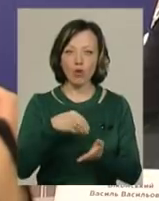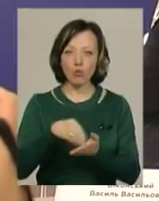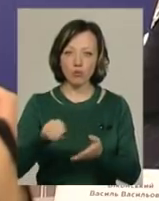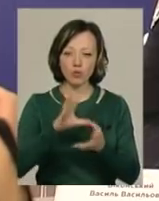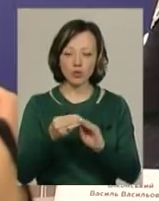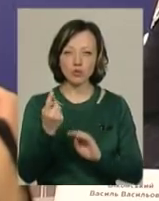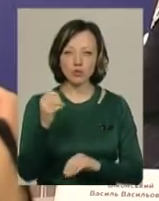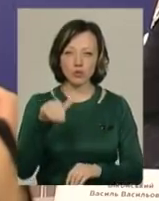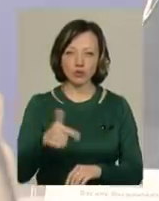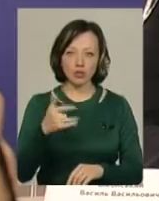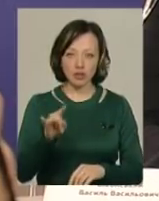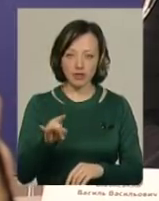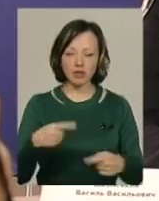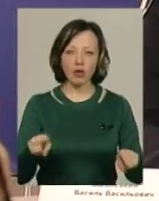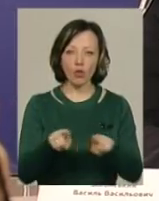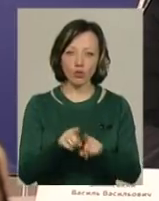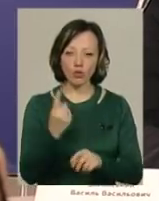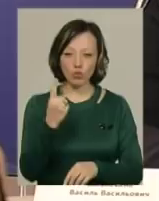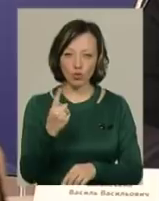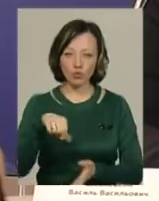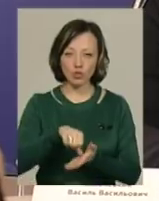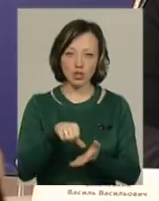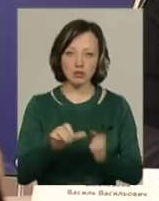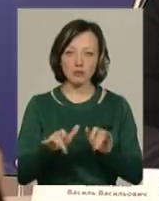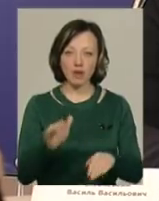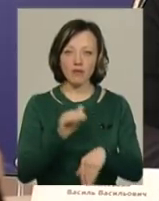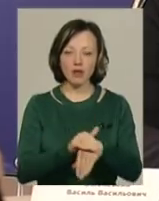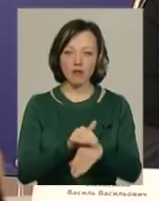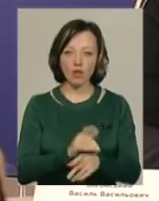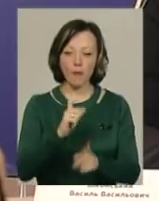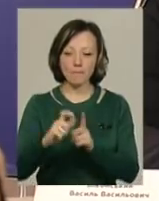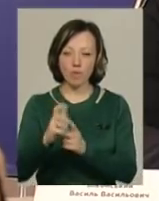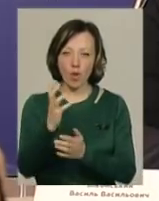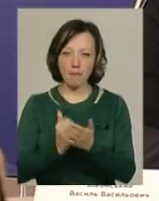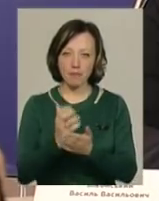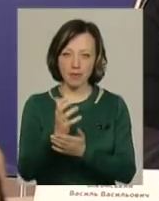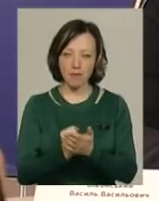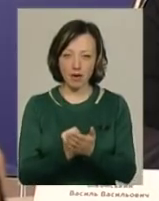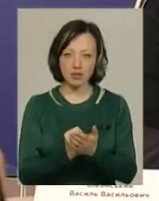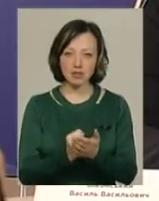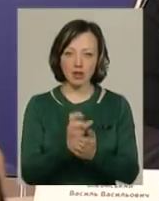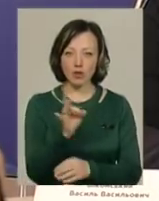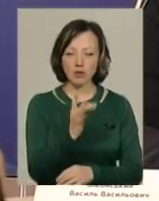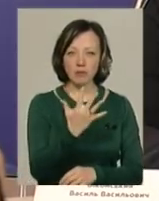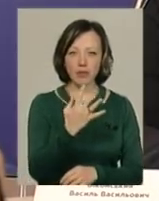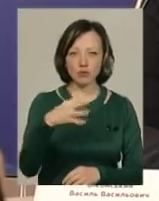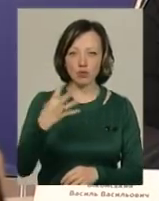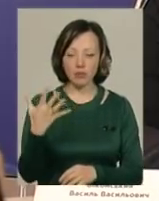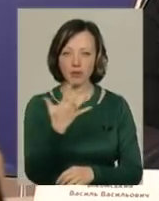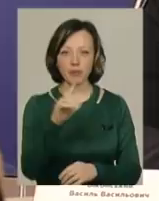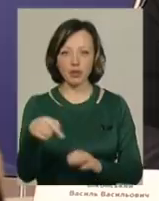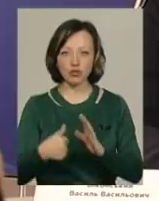на 100 тисяч гривень. Також у одного із фігурантів виявлено боєприпаси калібрів